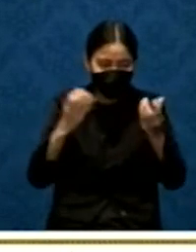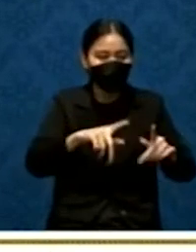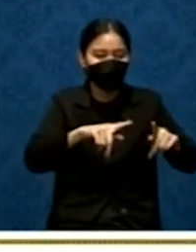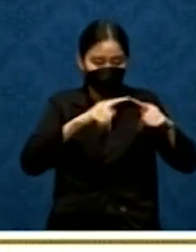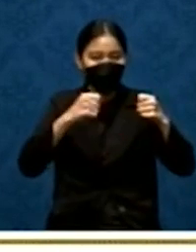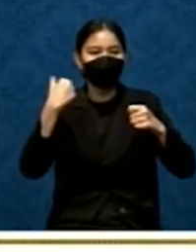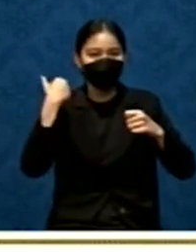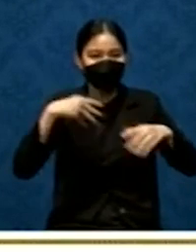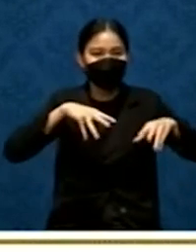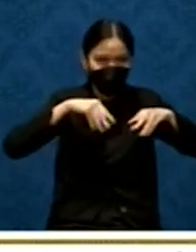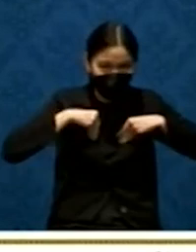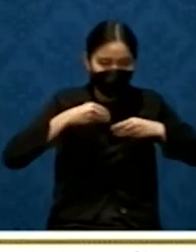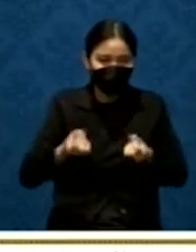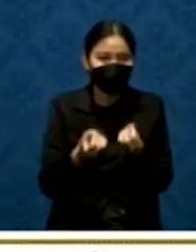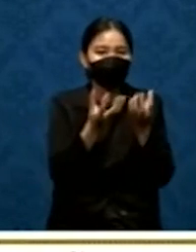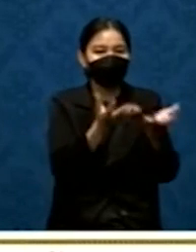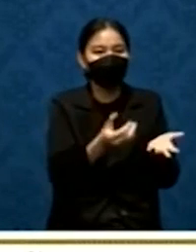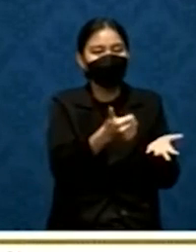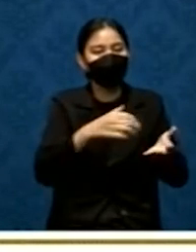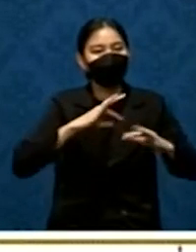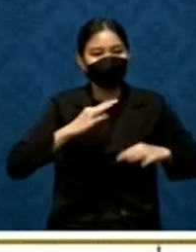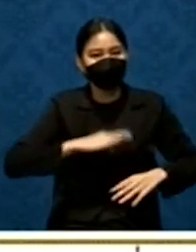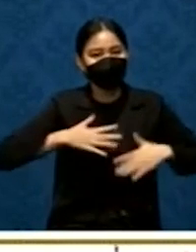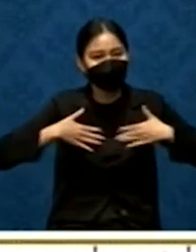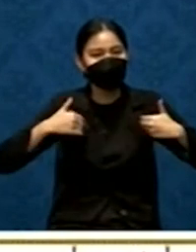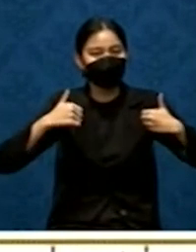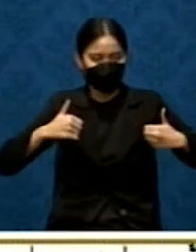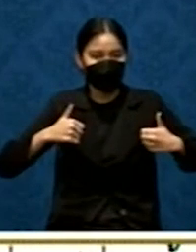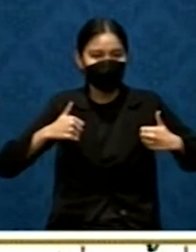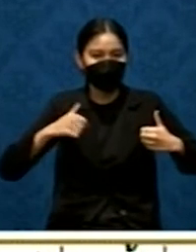นะครับก็เป็นที่ได้ยินดีที่ประลงตัวทั้ง